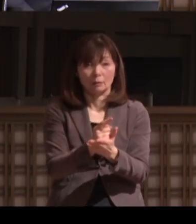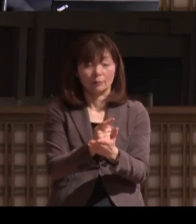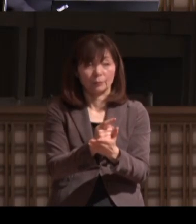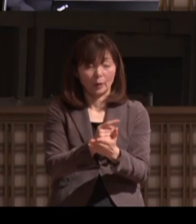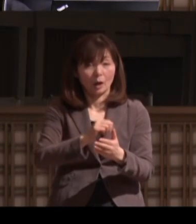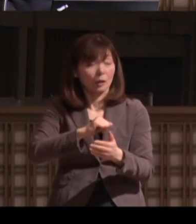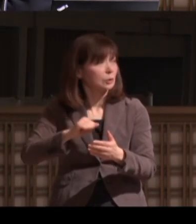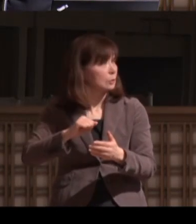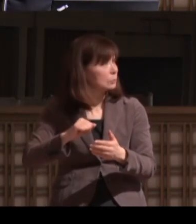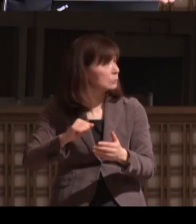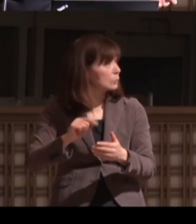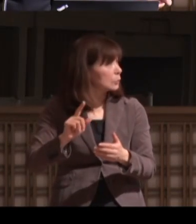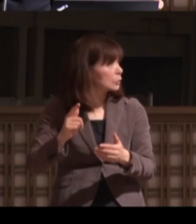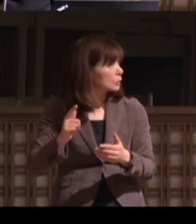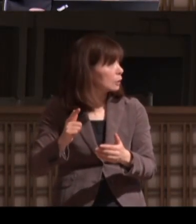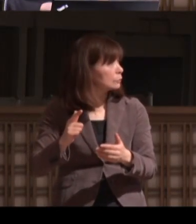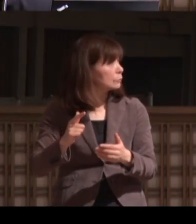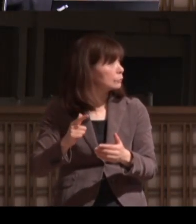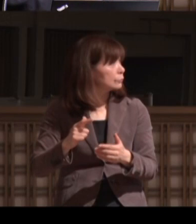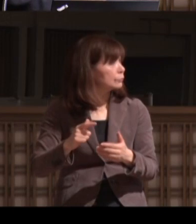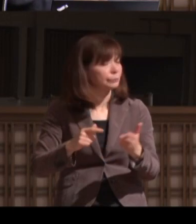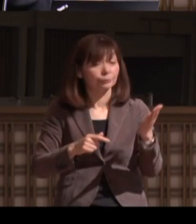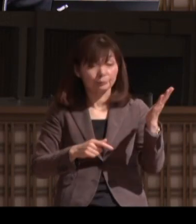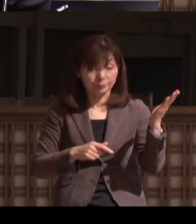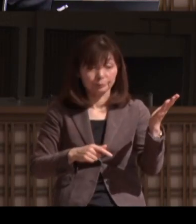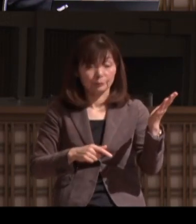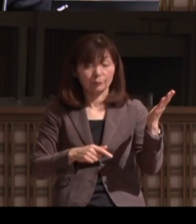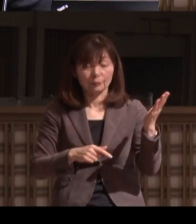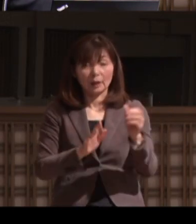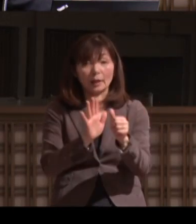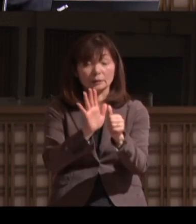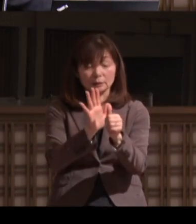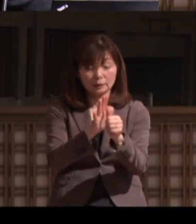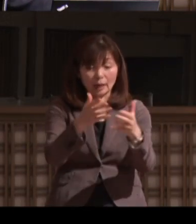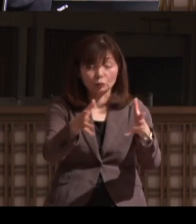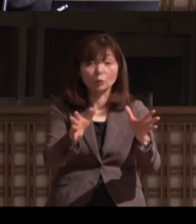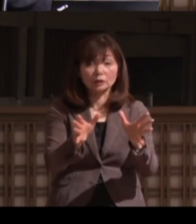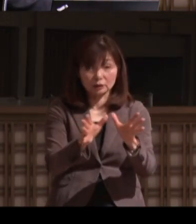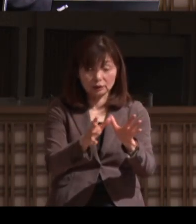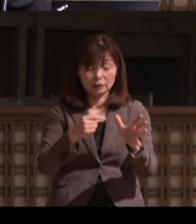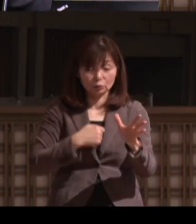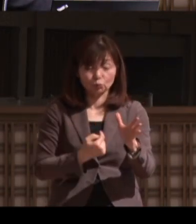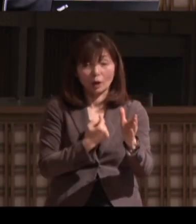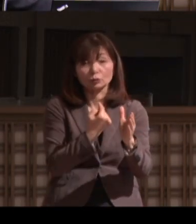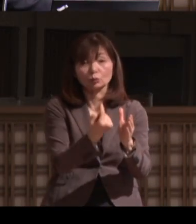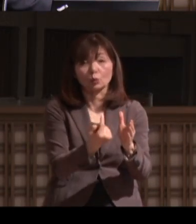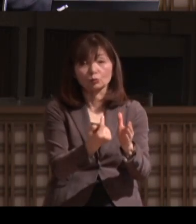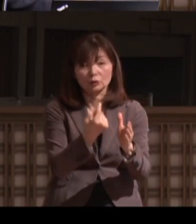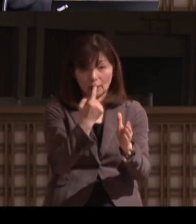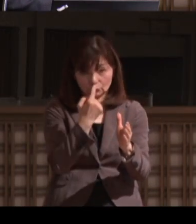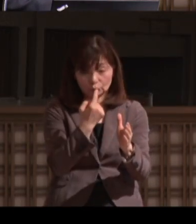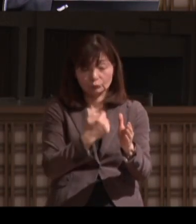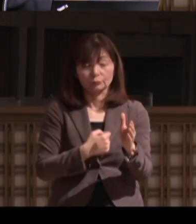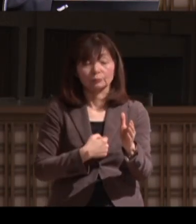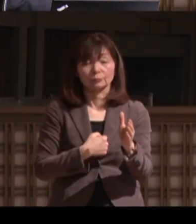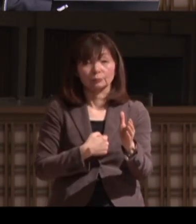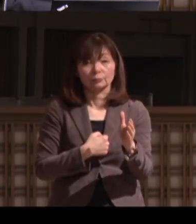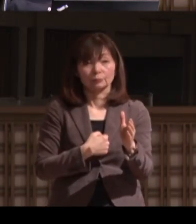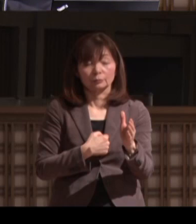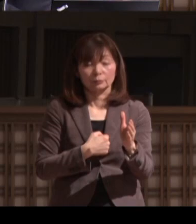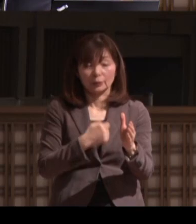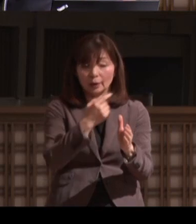えこちらの方で行きましょうかえ遅延組織に自分たちは所属してあるんであってこの